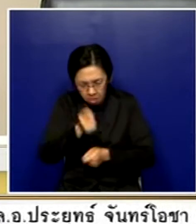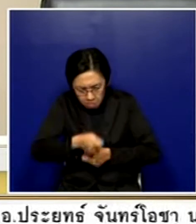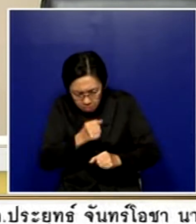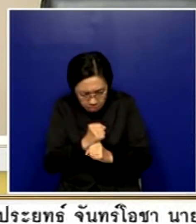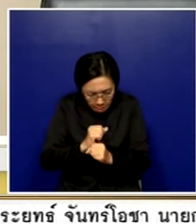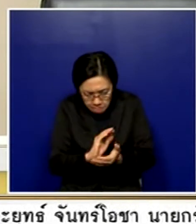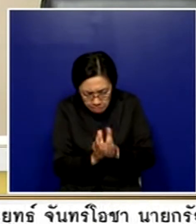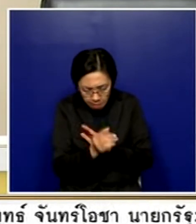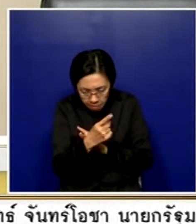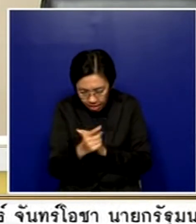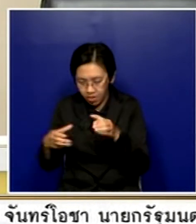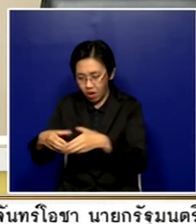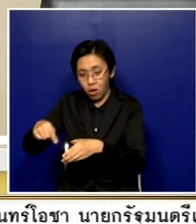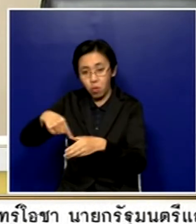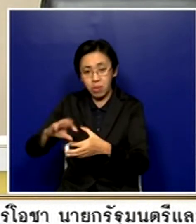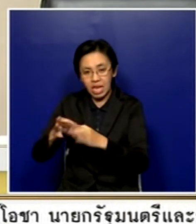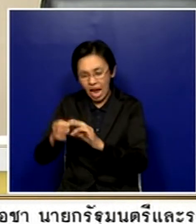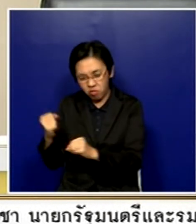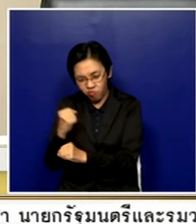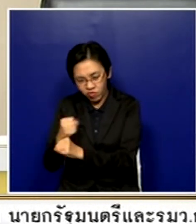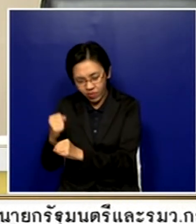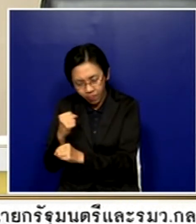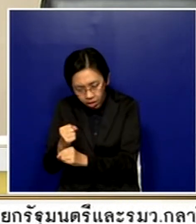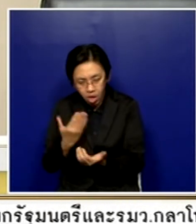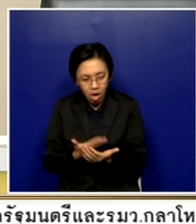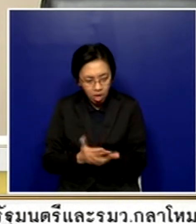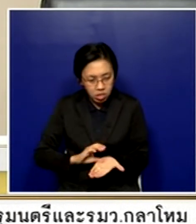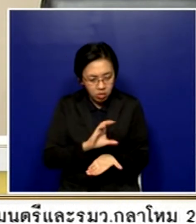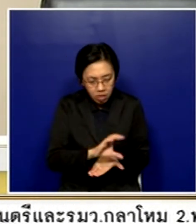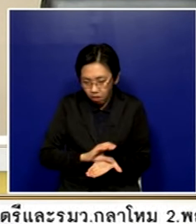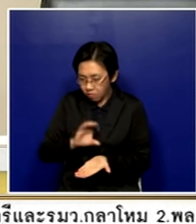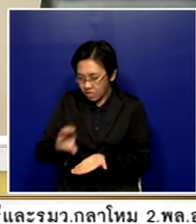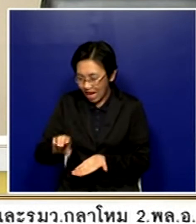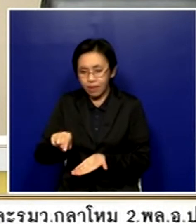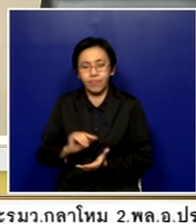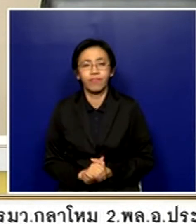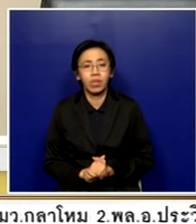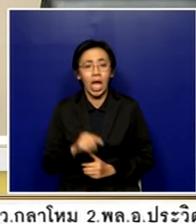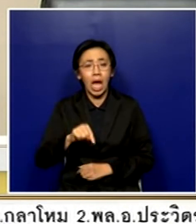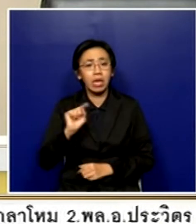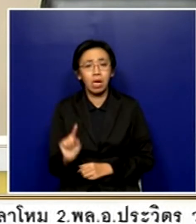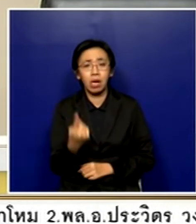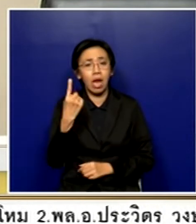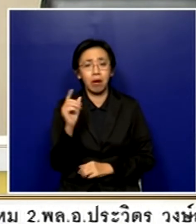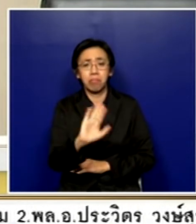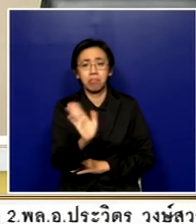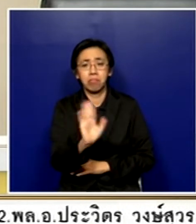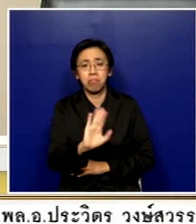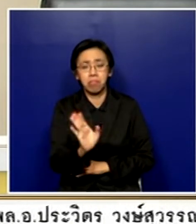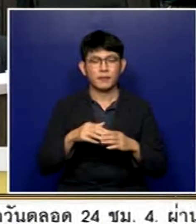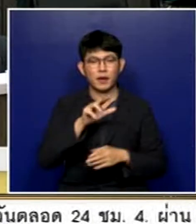บ่ายๆนะฮะบอกถ้าท่านรัฐมนตรีชี้แจงยาวขนาดนี้ขอยกยอดไปชี้แจง 11:00นใช่มั้ยให้ฝ่ายทางเค้าพูดเกาะนาดูบรรยากาศช่วงนี้กัน